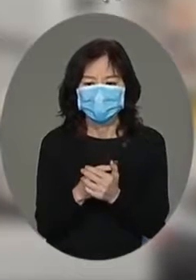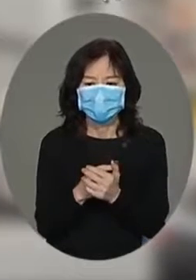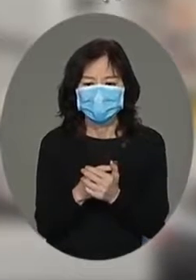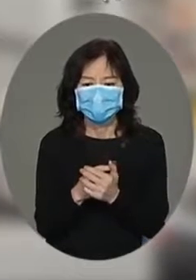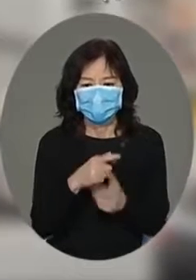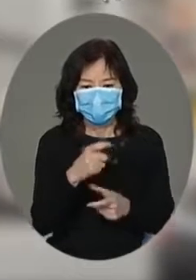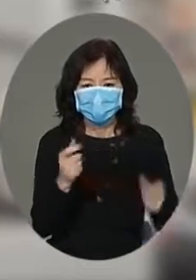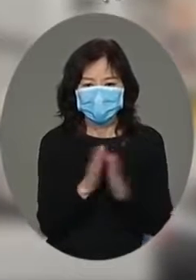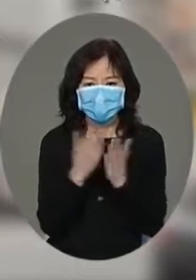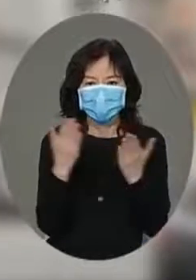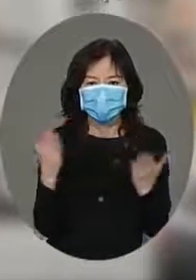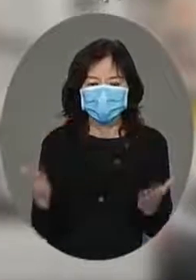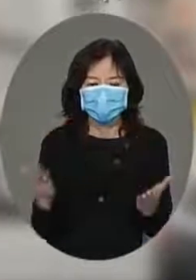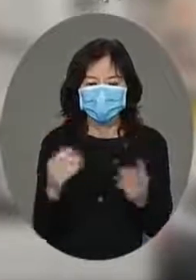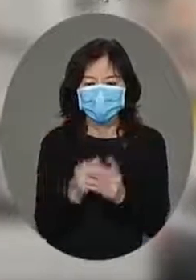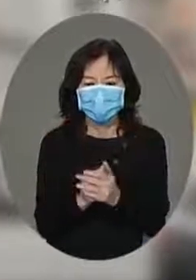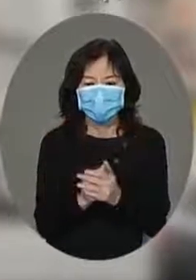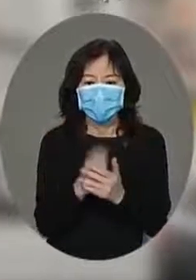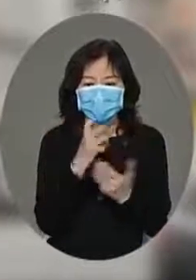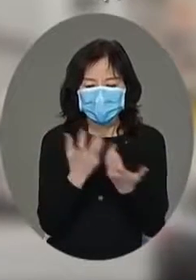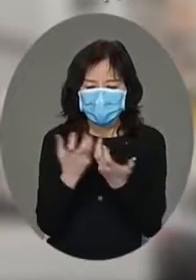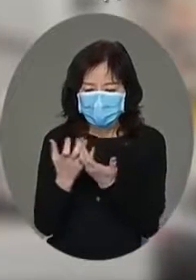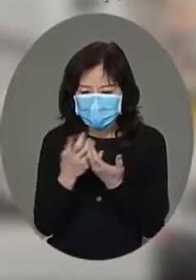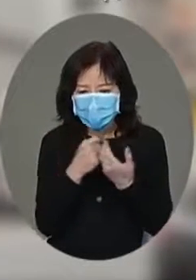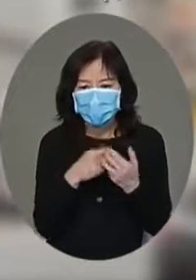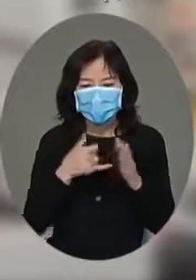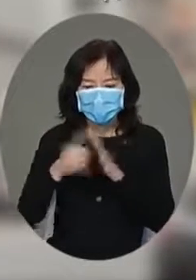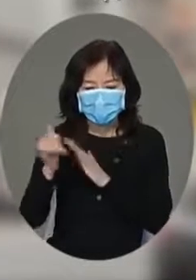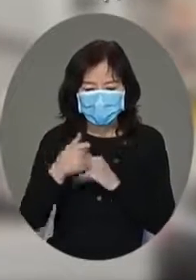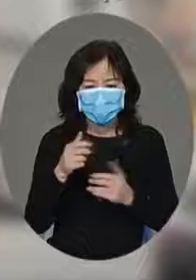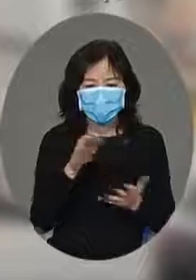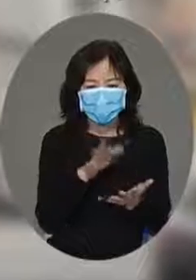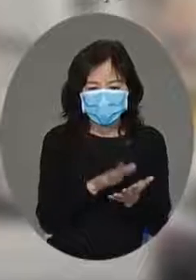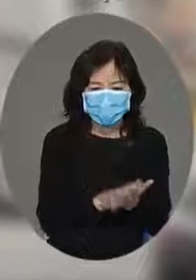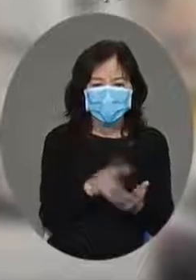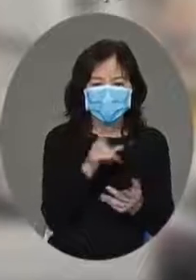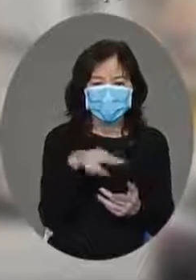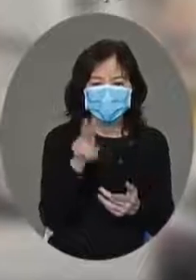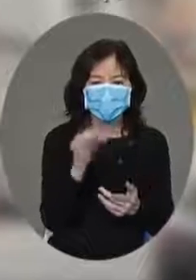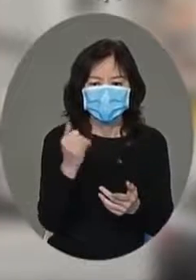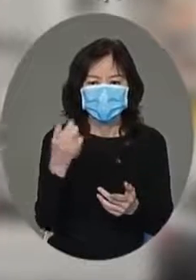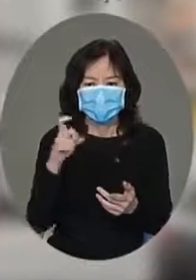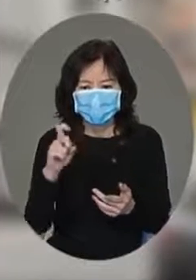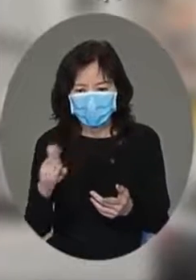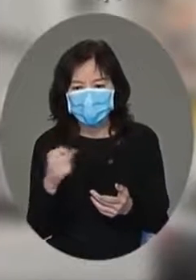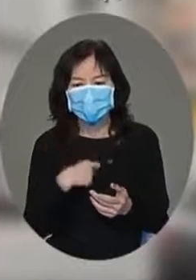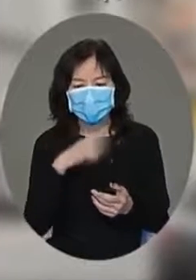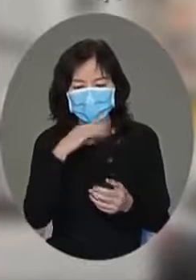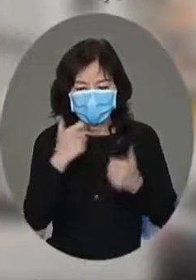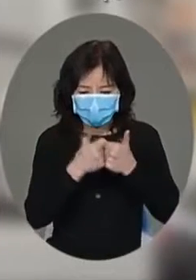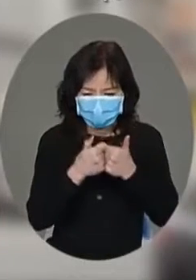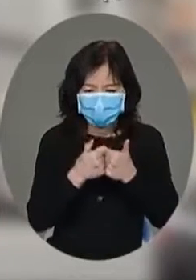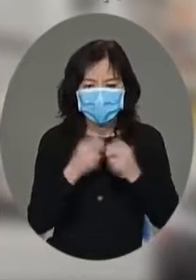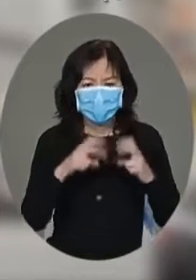經濟日報報導，審計署報告指出，入境處積壓2,609宗假結婚個案未完成調查，近半數